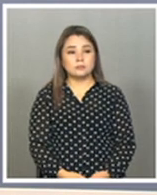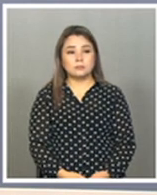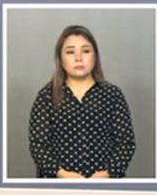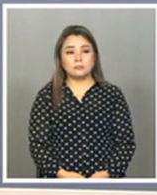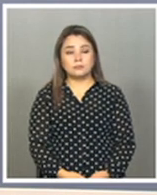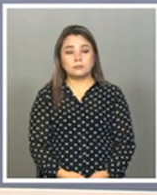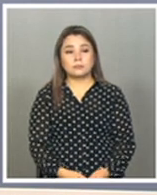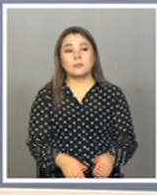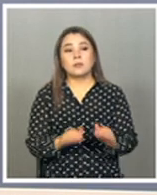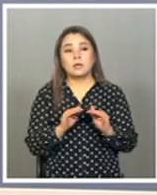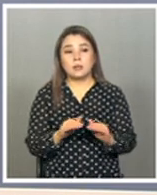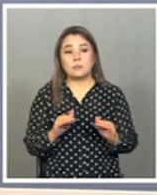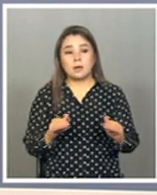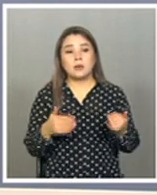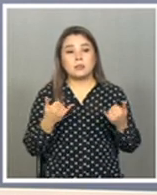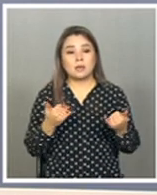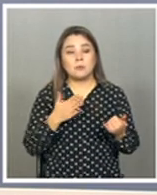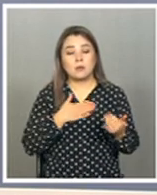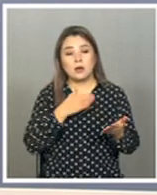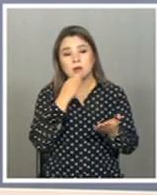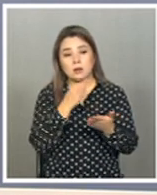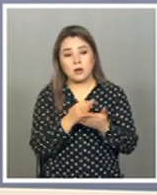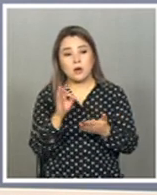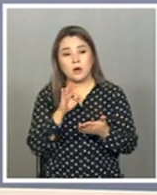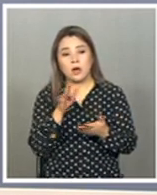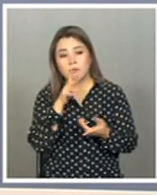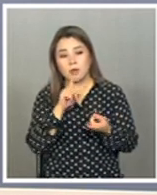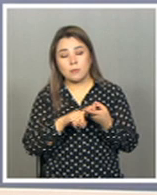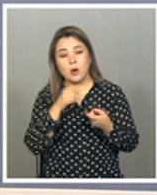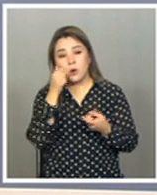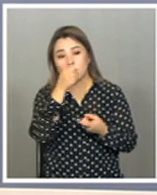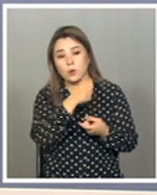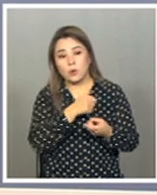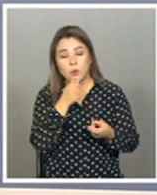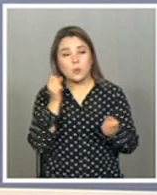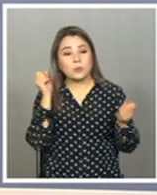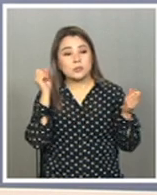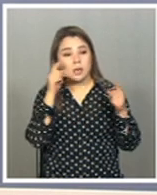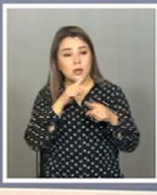Ребята, сегодня мы говорили о временах года. Узнали об